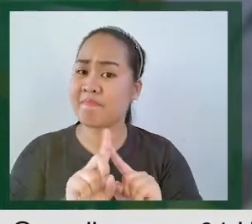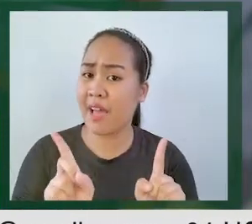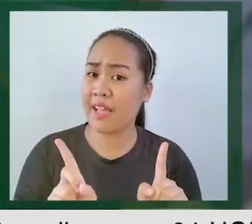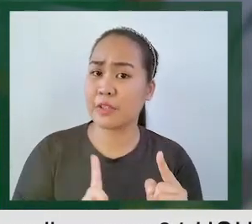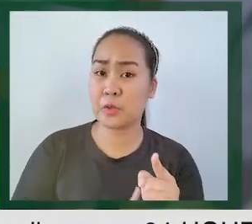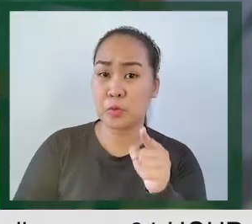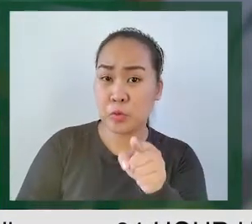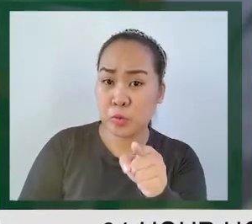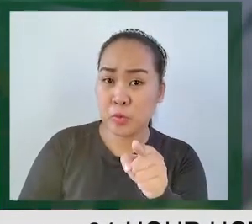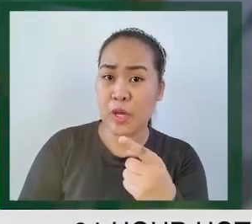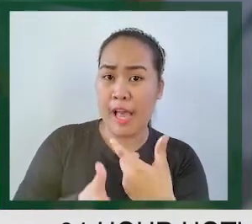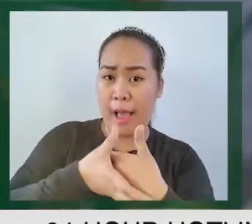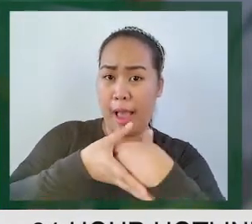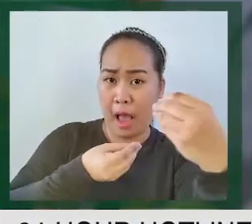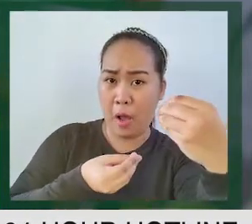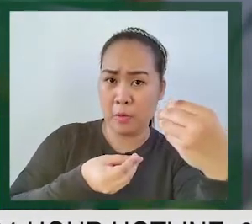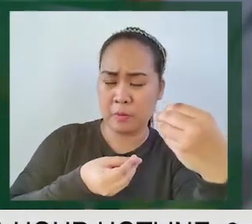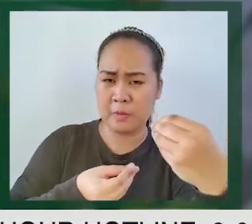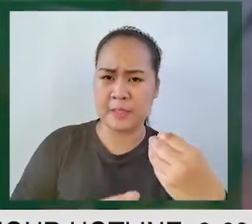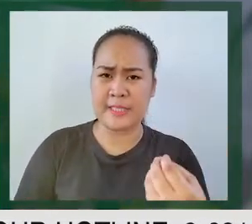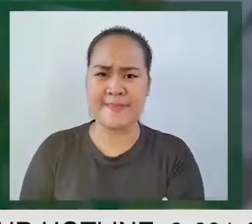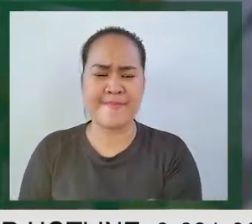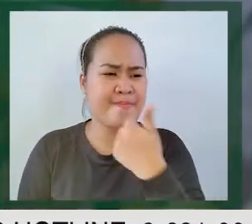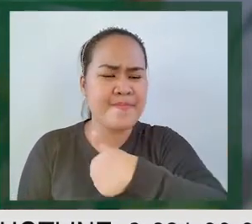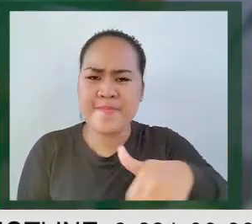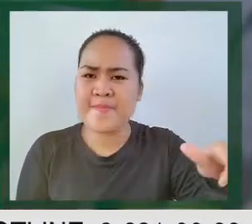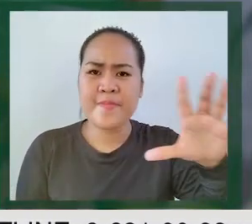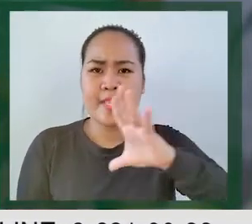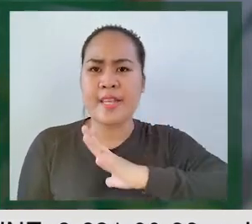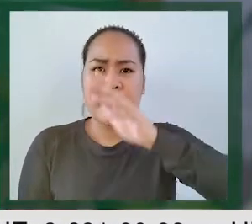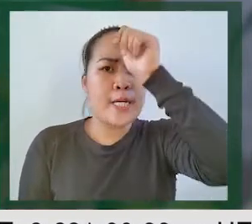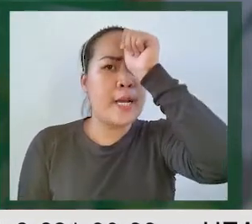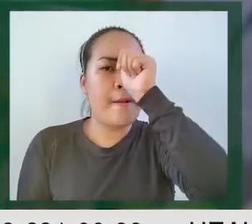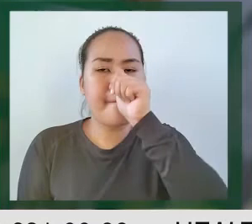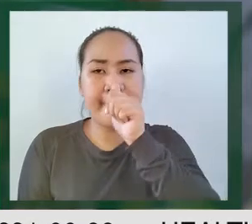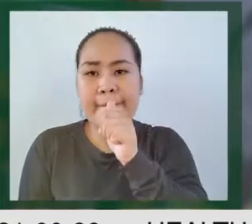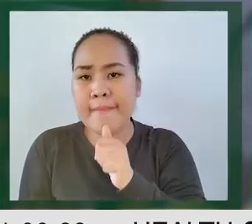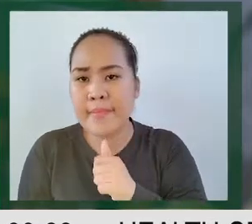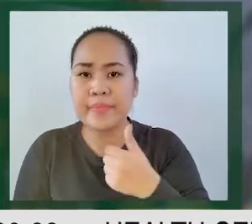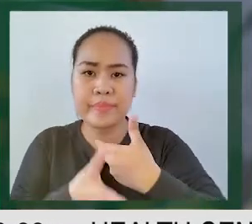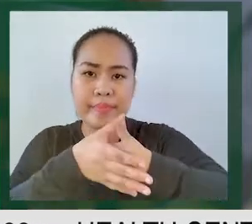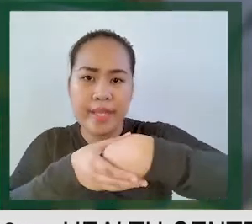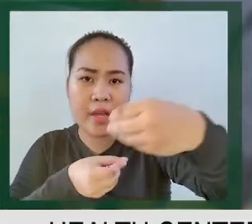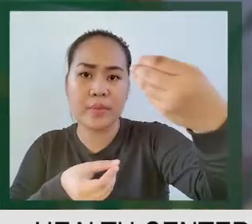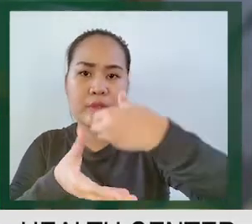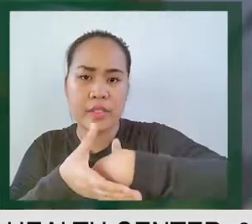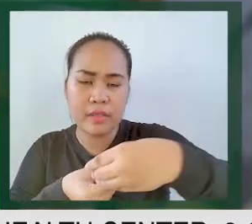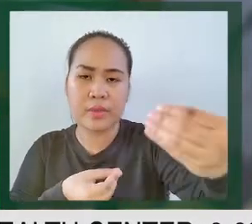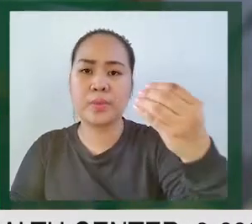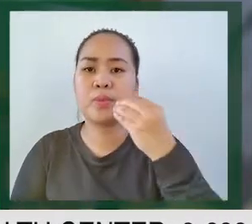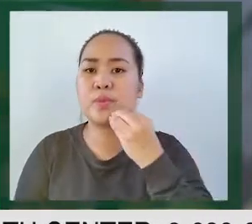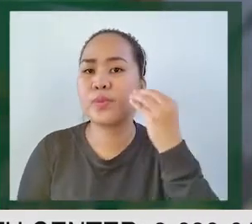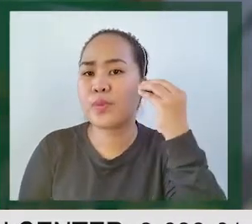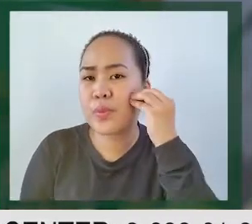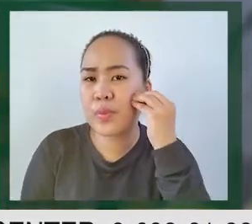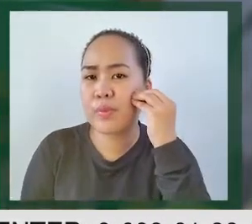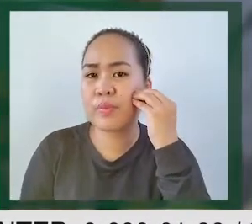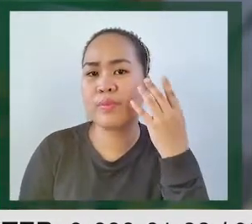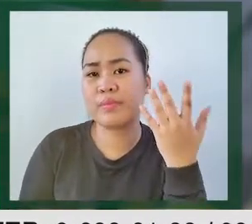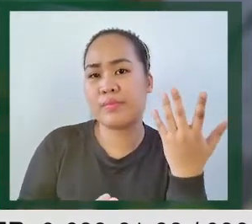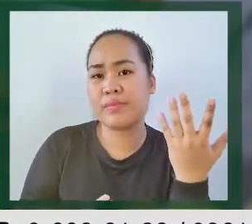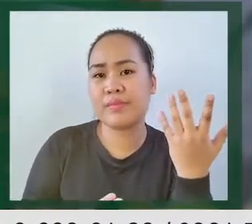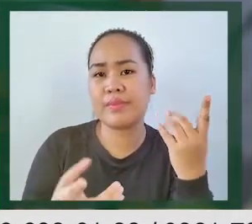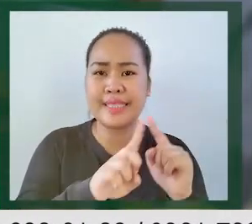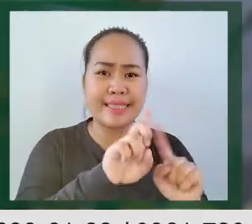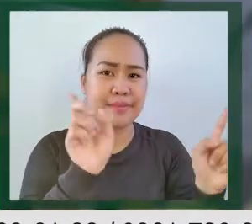ba? Foreign area 'yan eh, hindi ba? Hindi naman ikaw naglinis nung bangkong pinantahan mo eh at ang dami na ring nagpunta doon eh. 'Di ba?